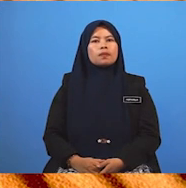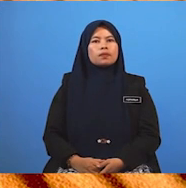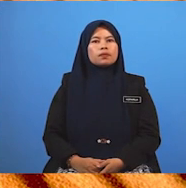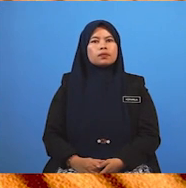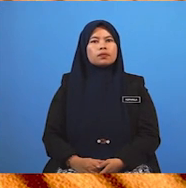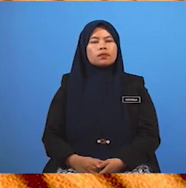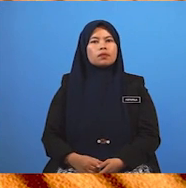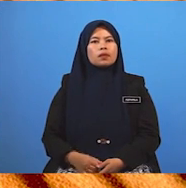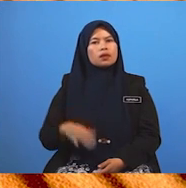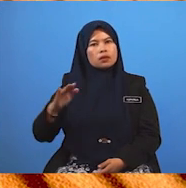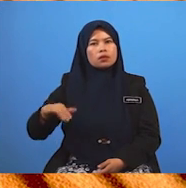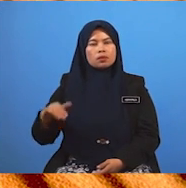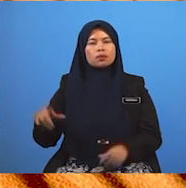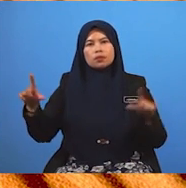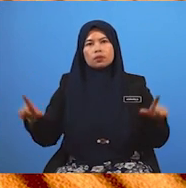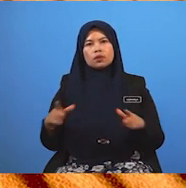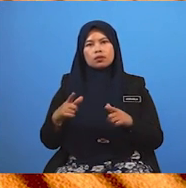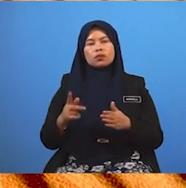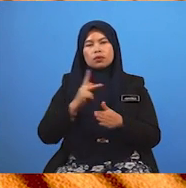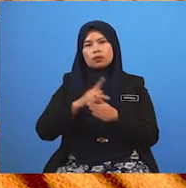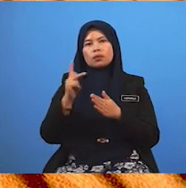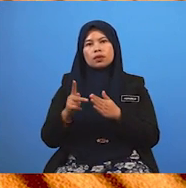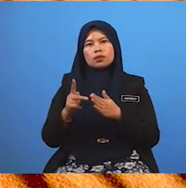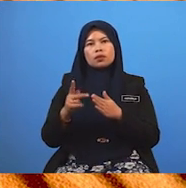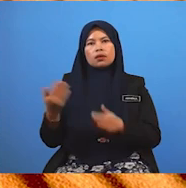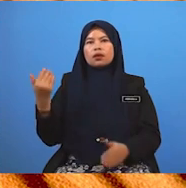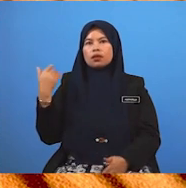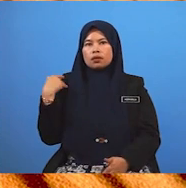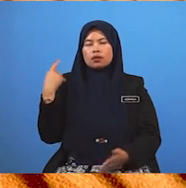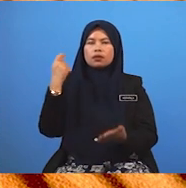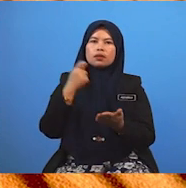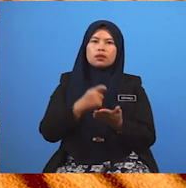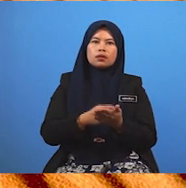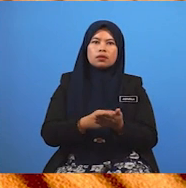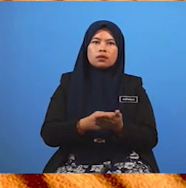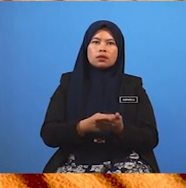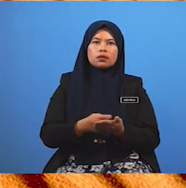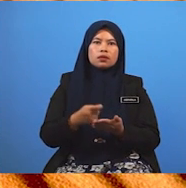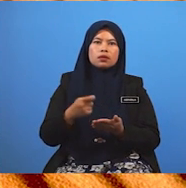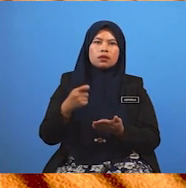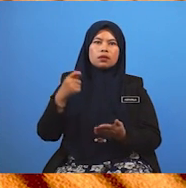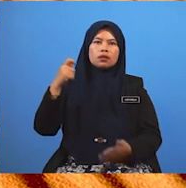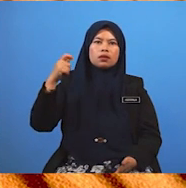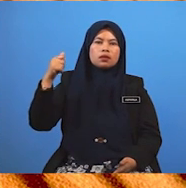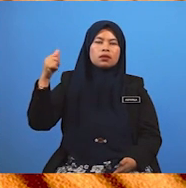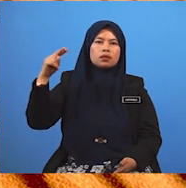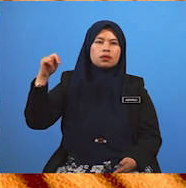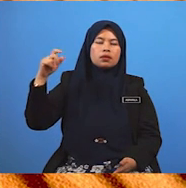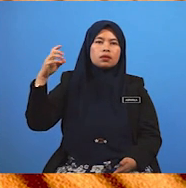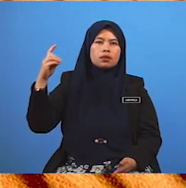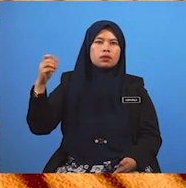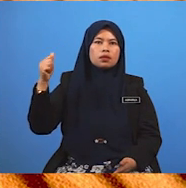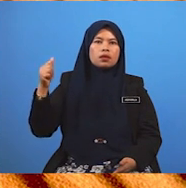kiamat, terdapat tanda-tanda awal dan tanda-tanda akhir yang Allah Subhanahu wa